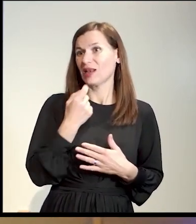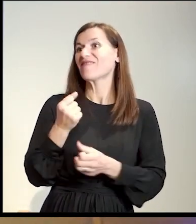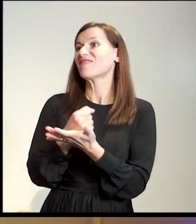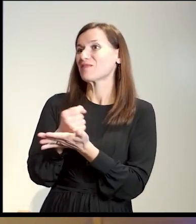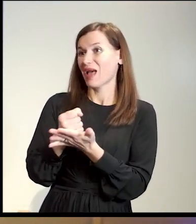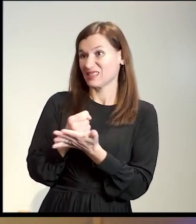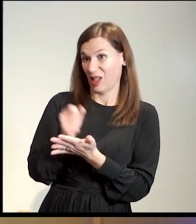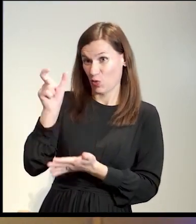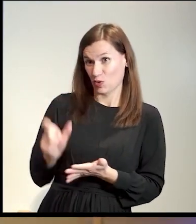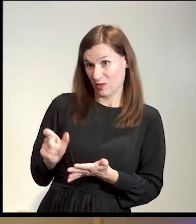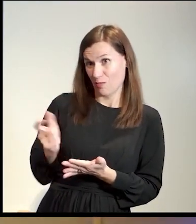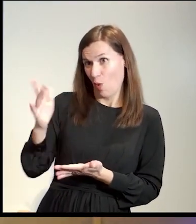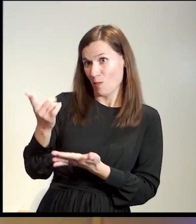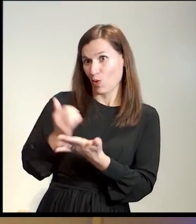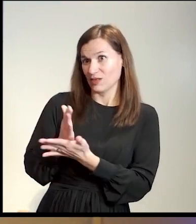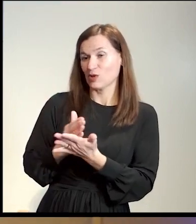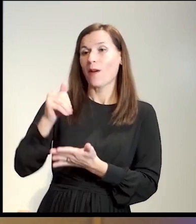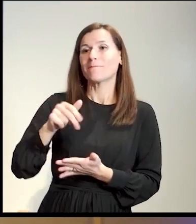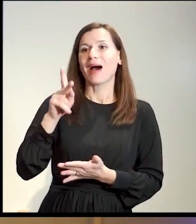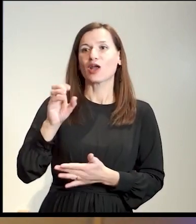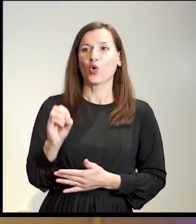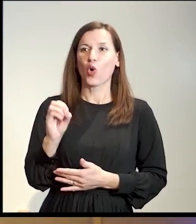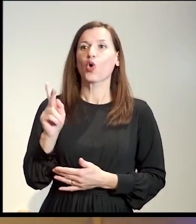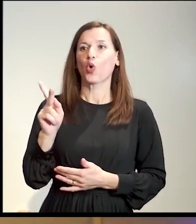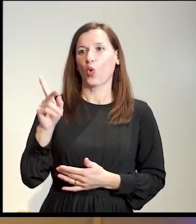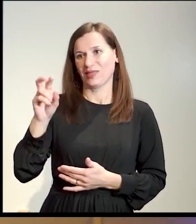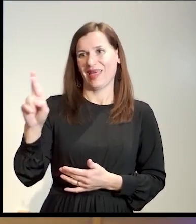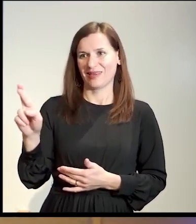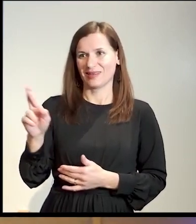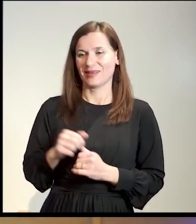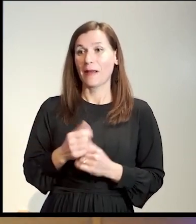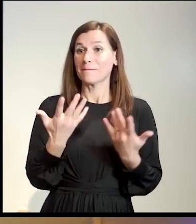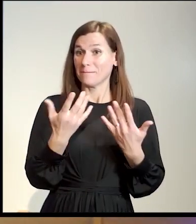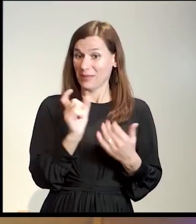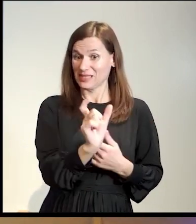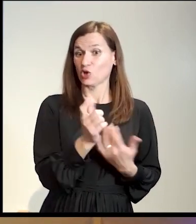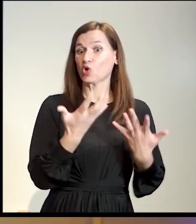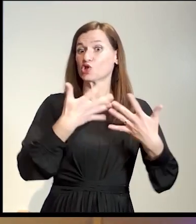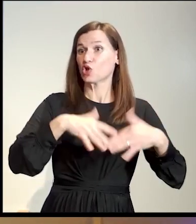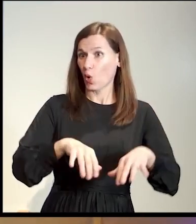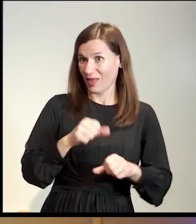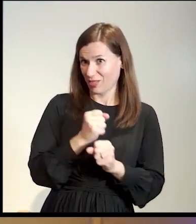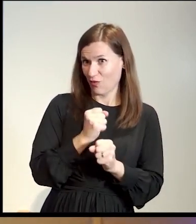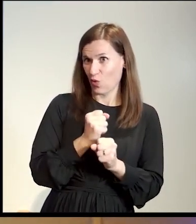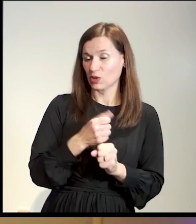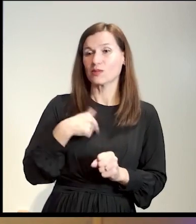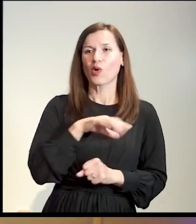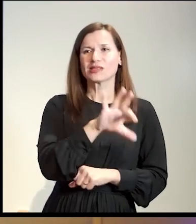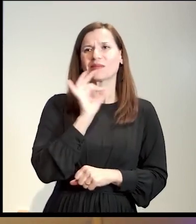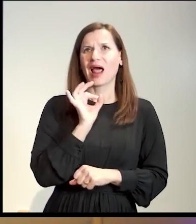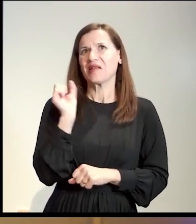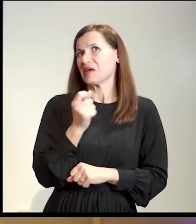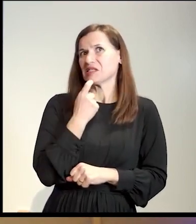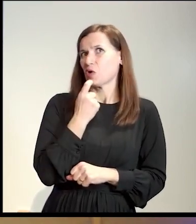Koder. Besedo strojetvor smo izbrali, saj je jezikovno